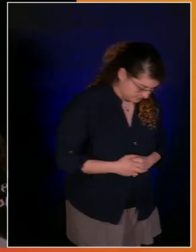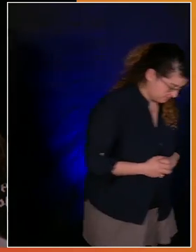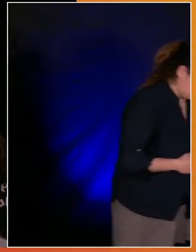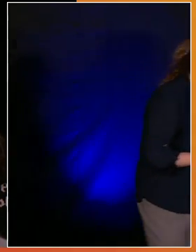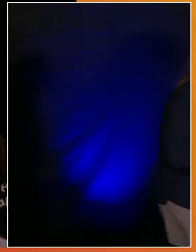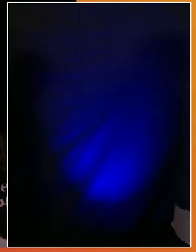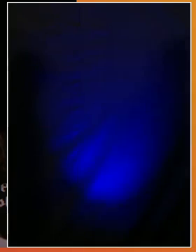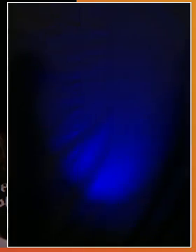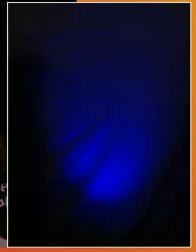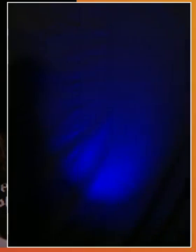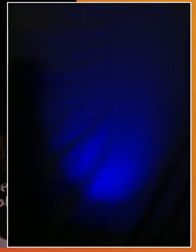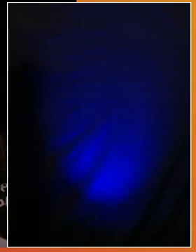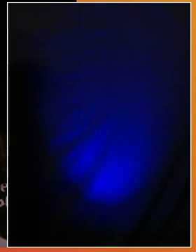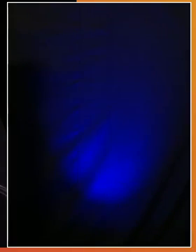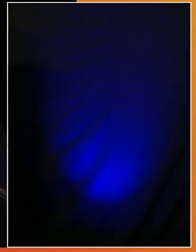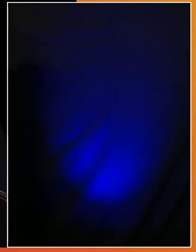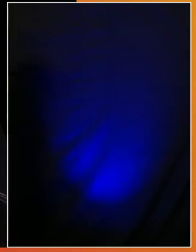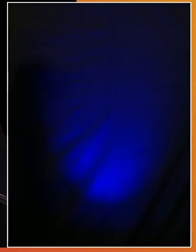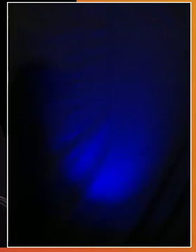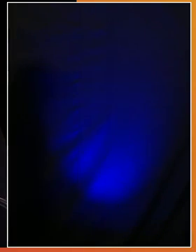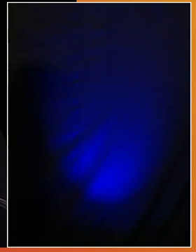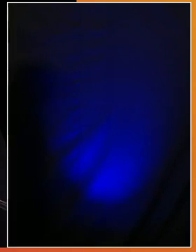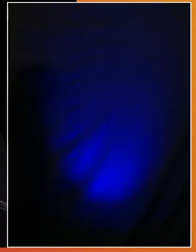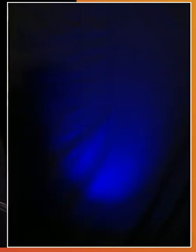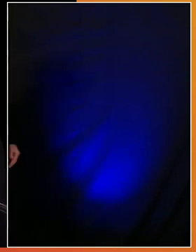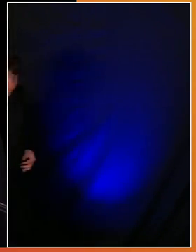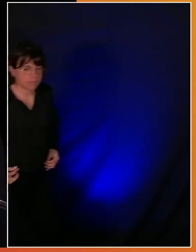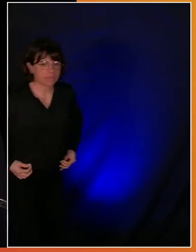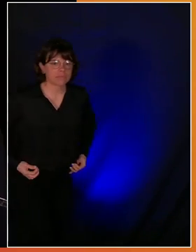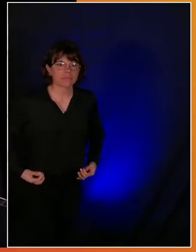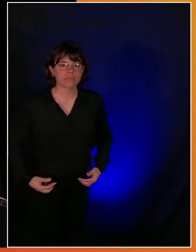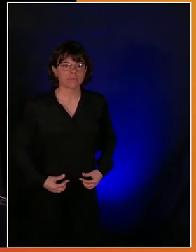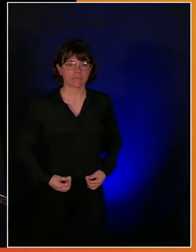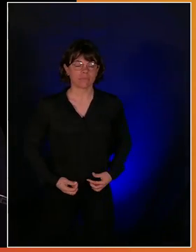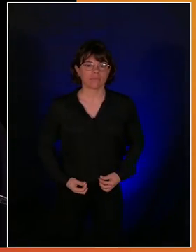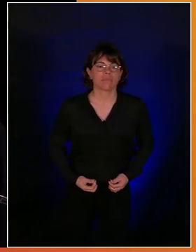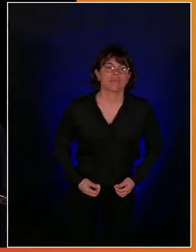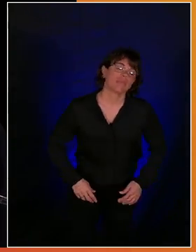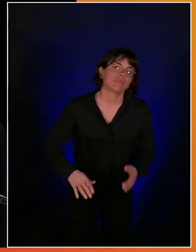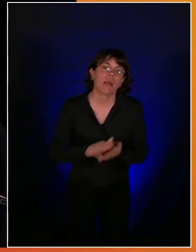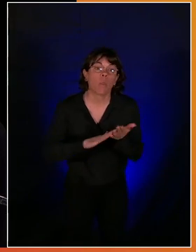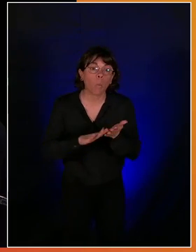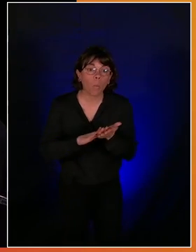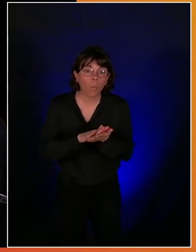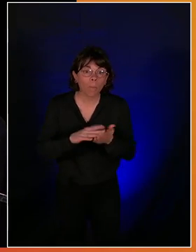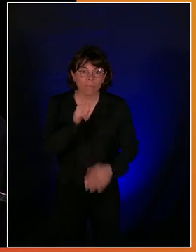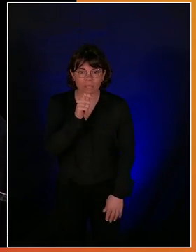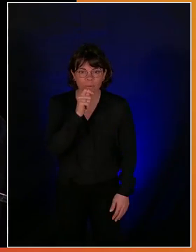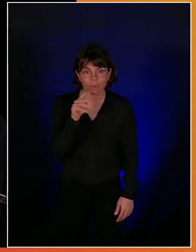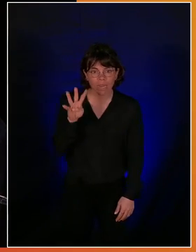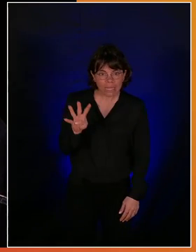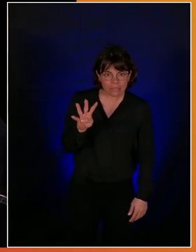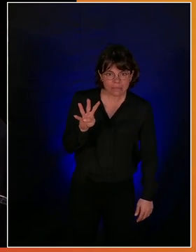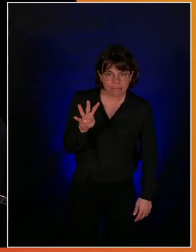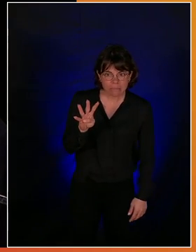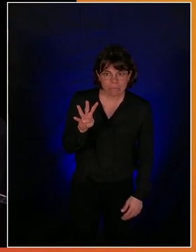2 ah ouais excuse-moi bon alors MRO micro 4 excusez-moi mais là-bas je je